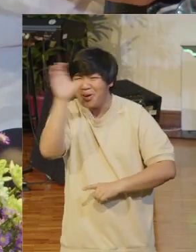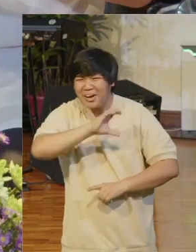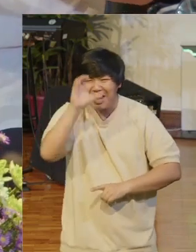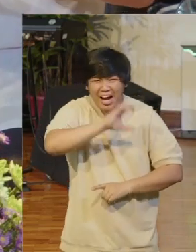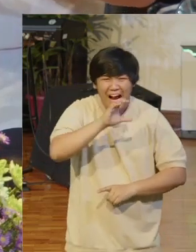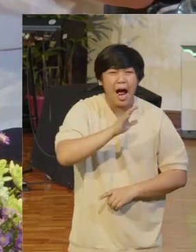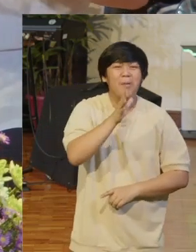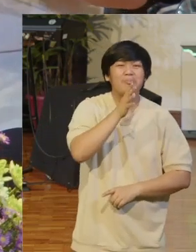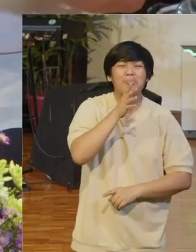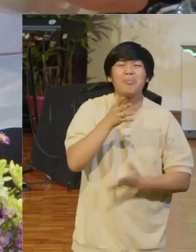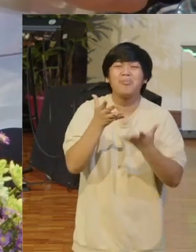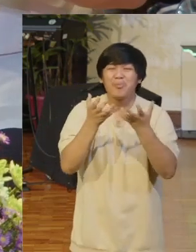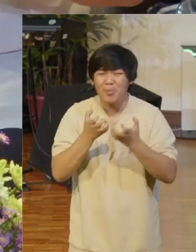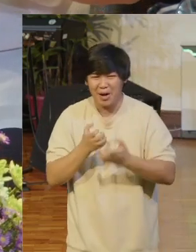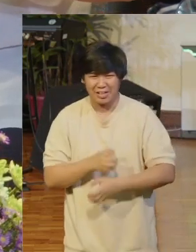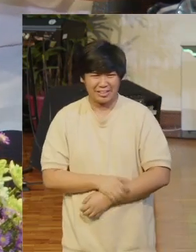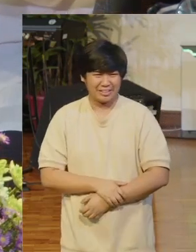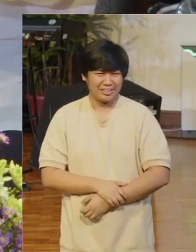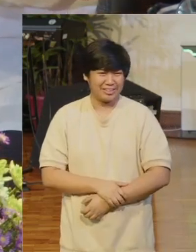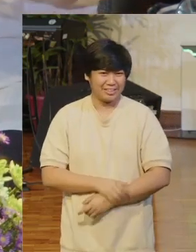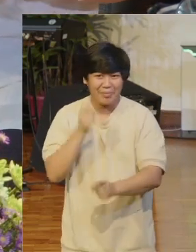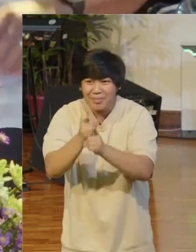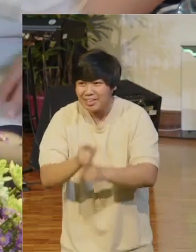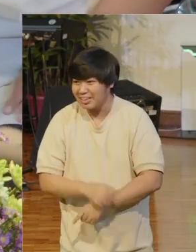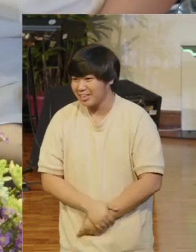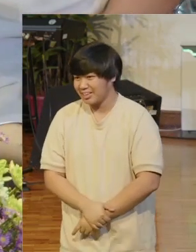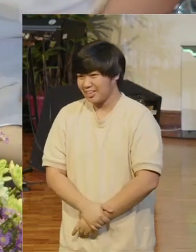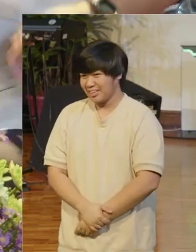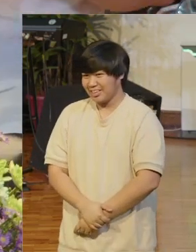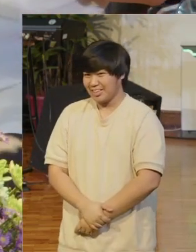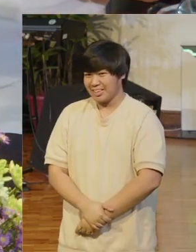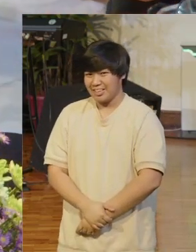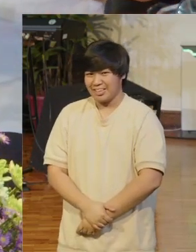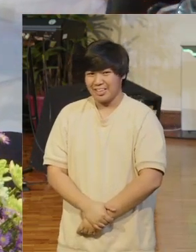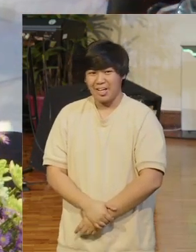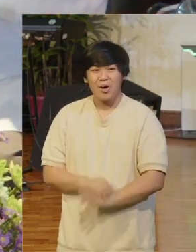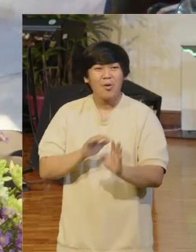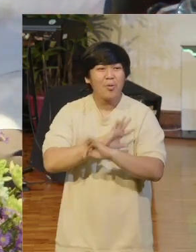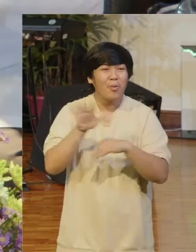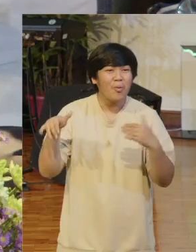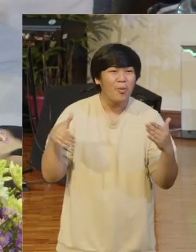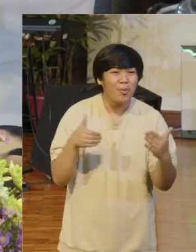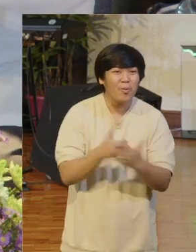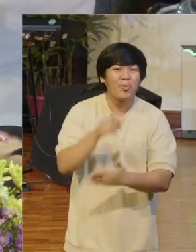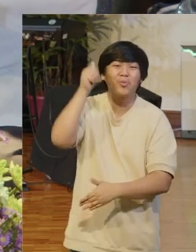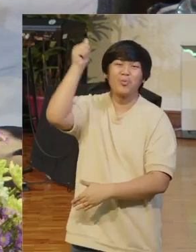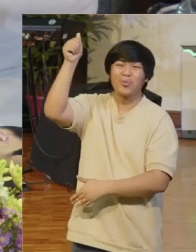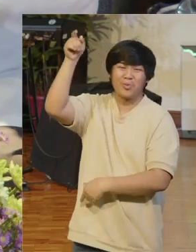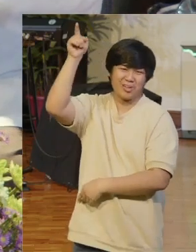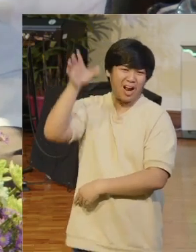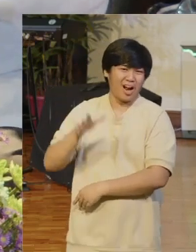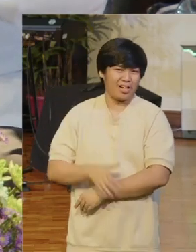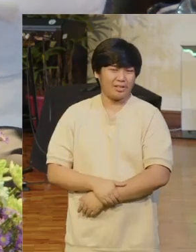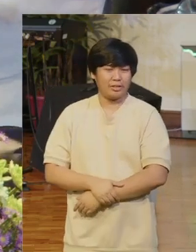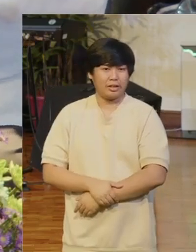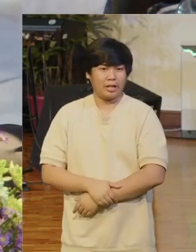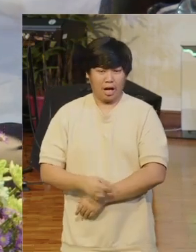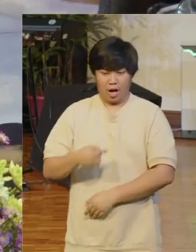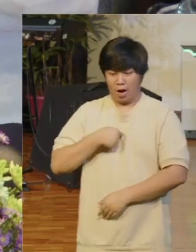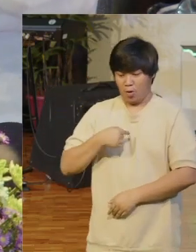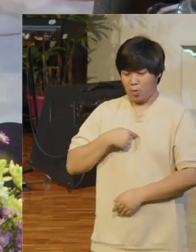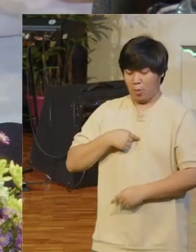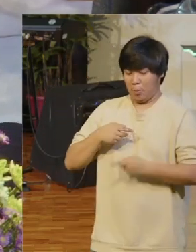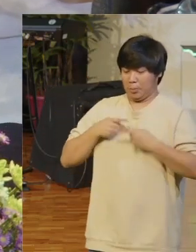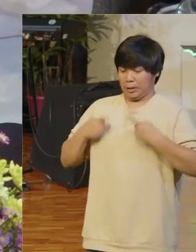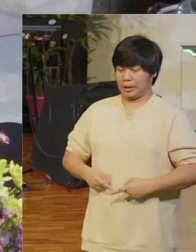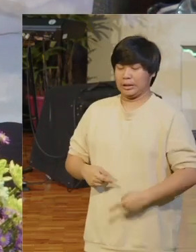ating kapanganakang espiritual. That is done to us. So, ang alam ni Nicodemus, kailangan may